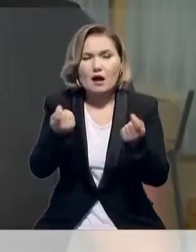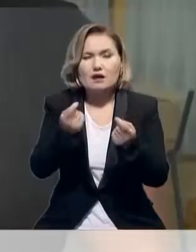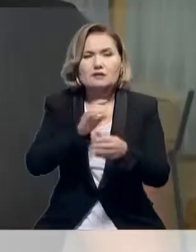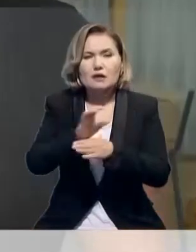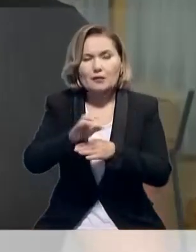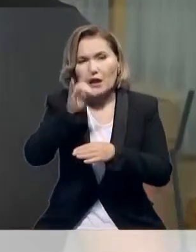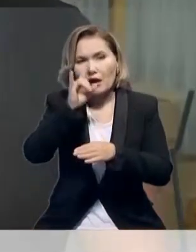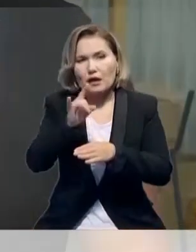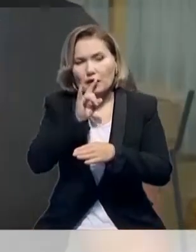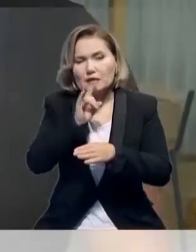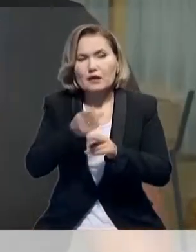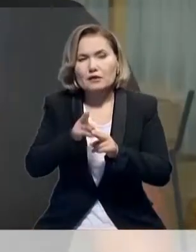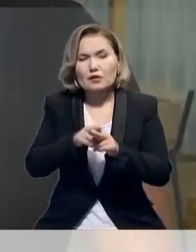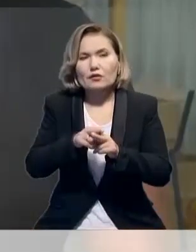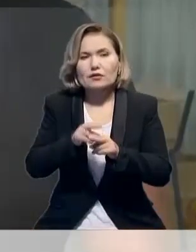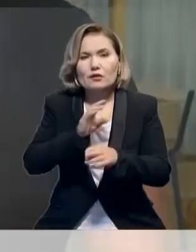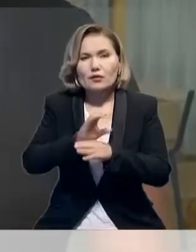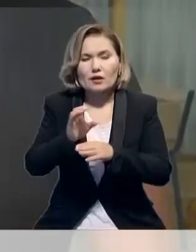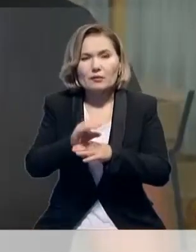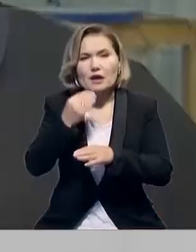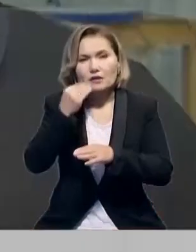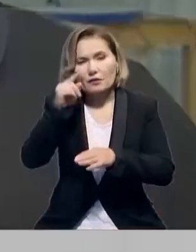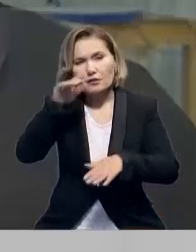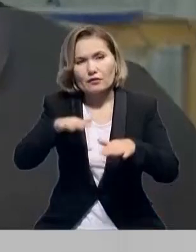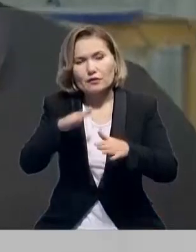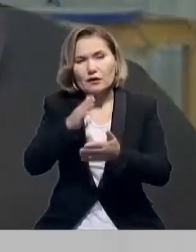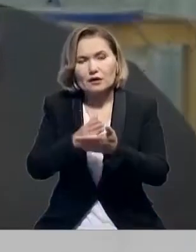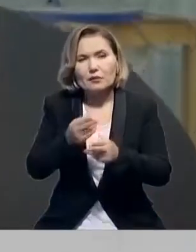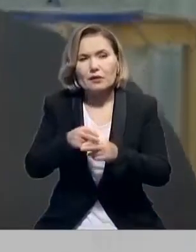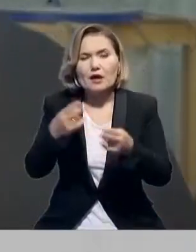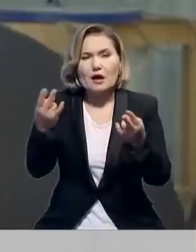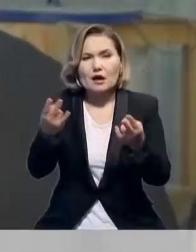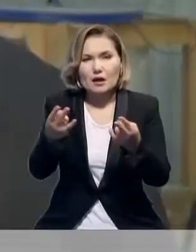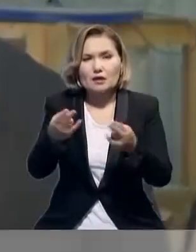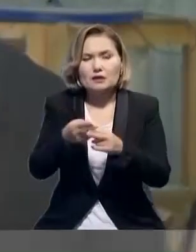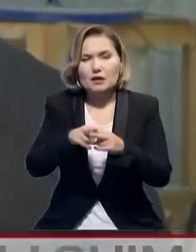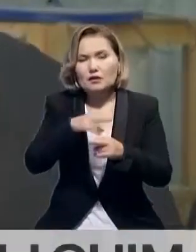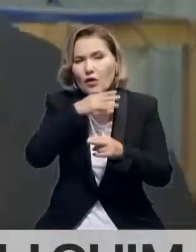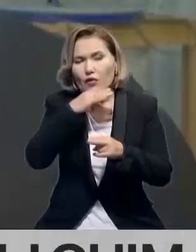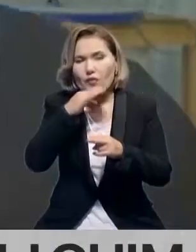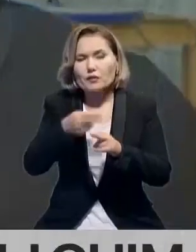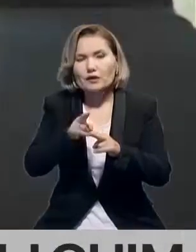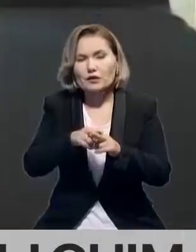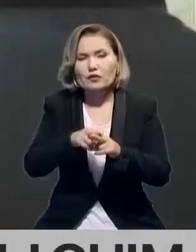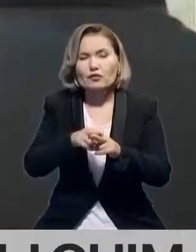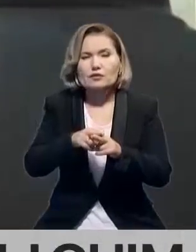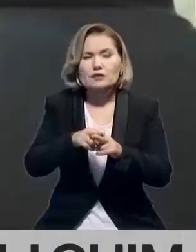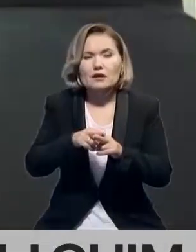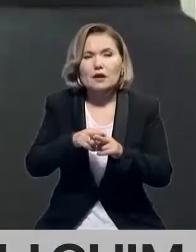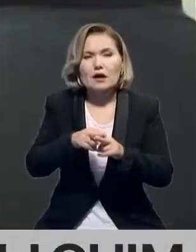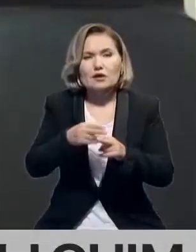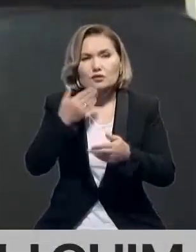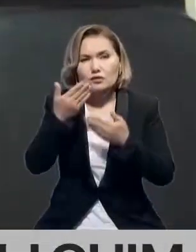Қазақстанда өндірілген деген тауар деп айтса сапасына күмән келтіреді. Қажетті мөлшерде өндіре аласың ба деген сұрақтар көптеп келеді. Сол